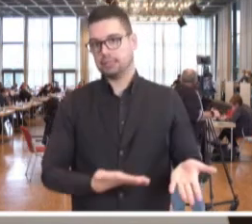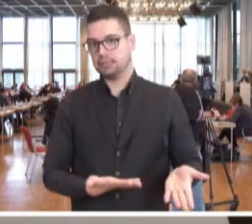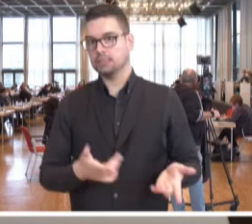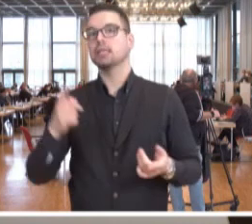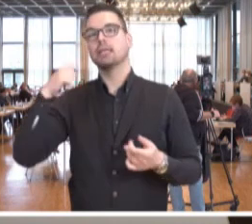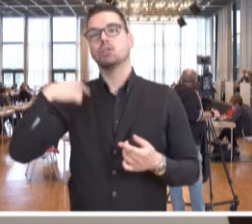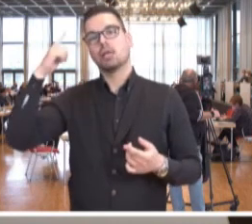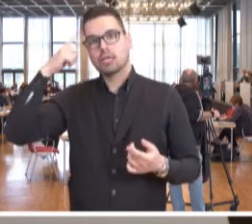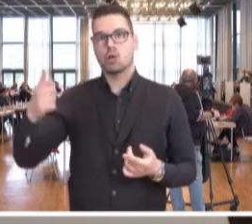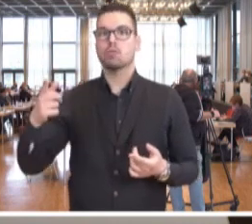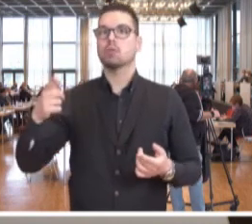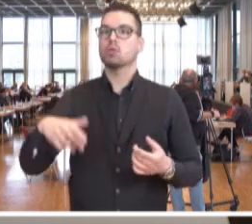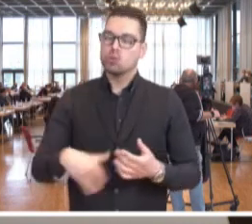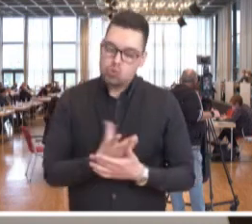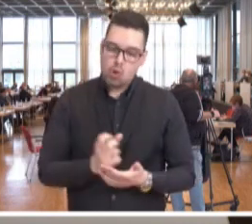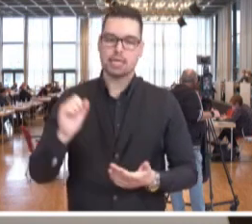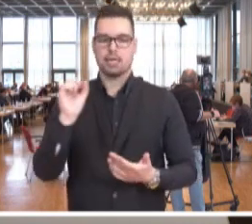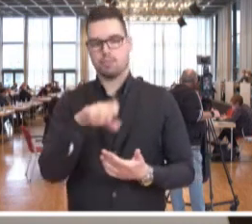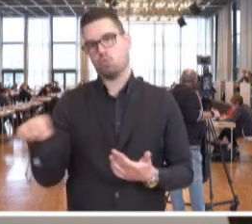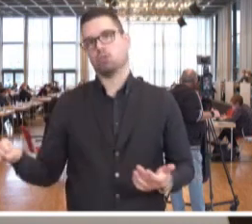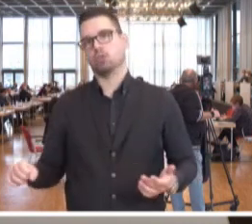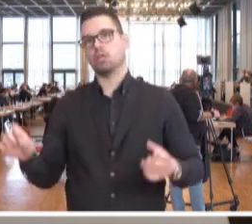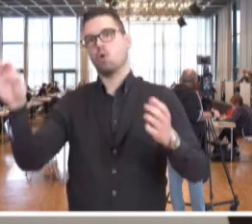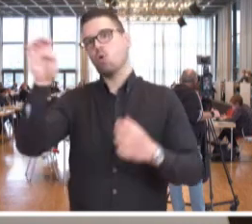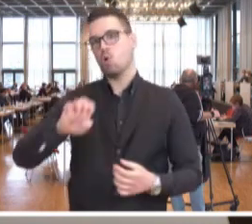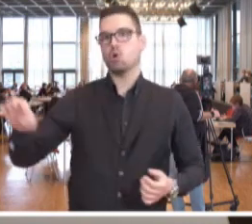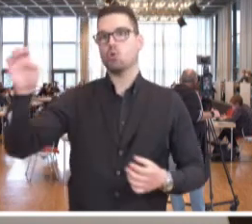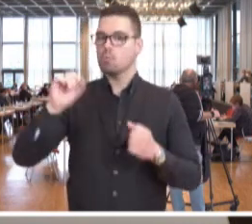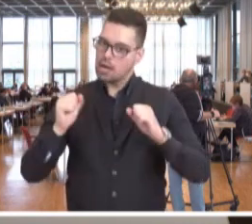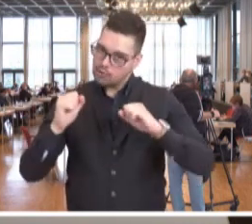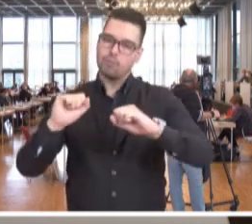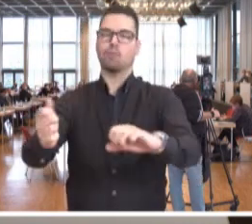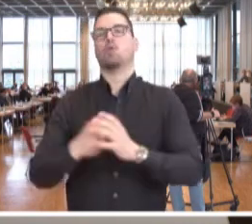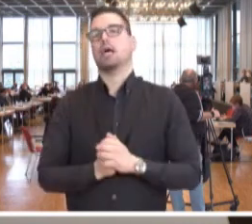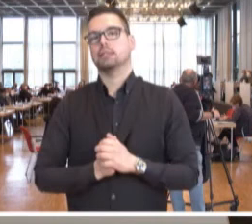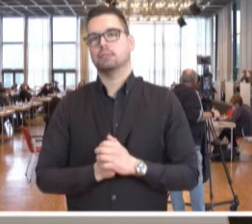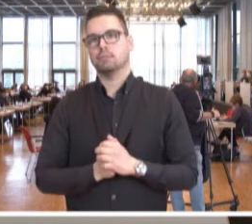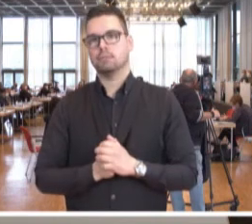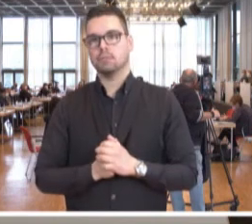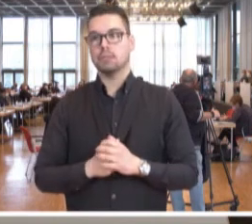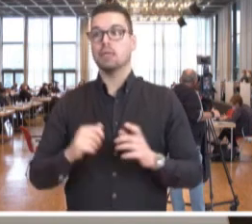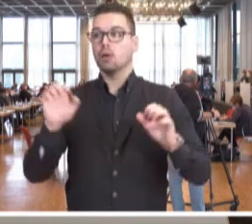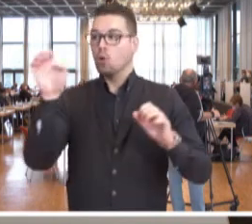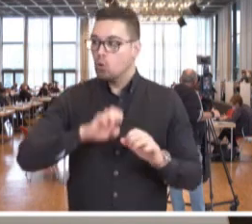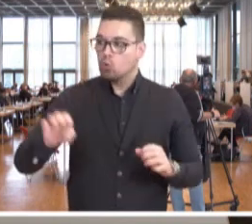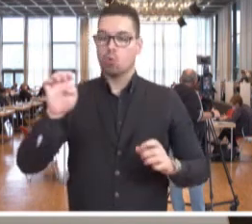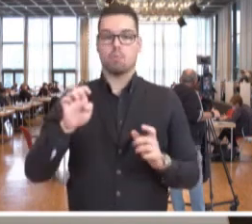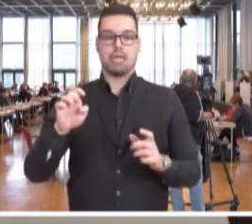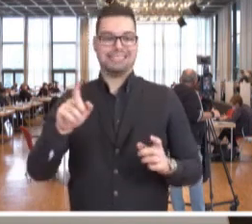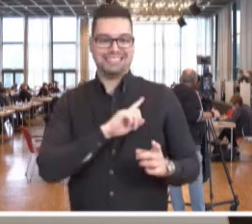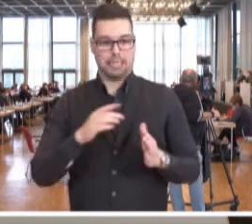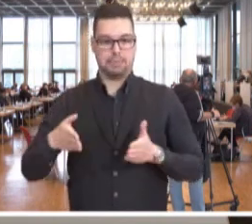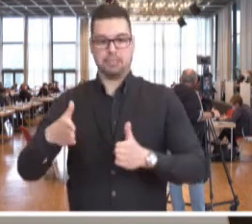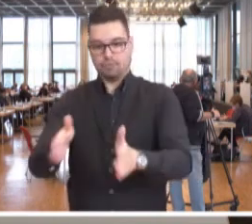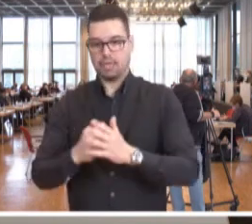dann glaube ich, wäre das eine neue Möglichkeit, Europa voranzubringen. Europa sollte seinen eigenen Weg